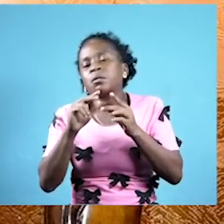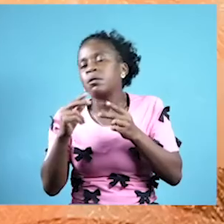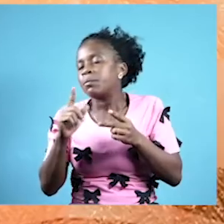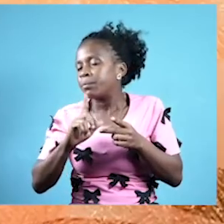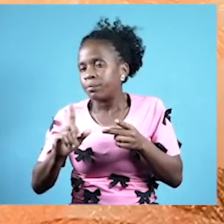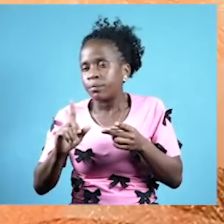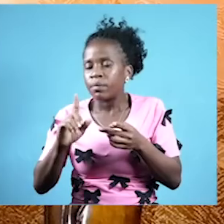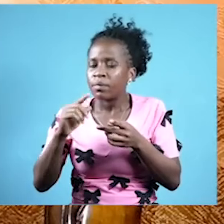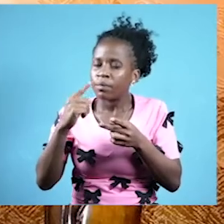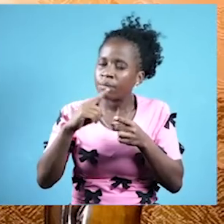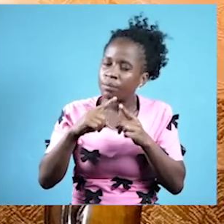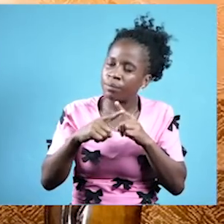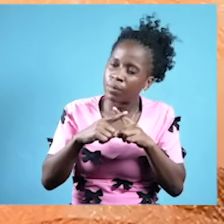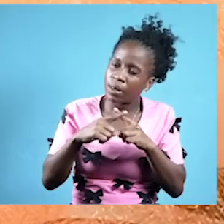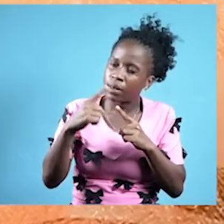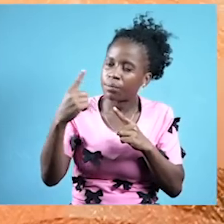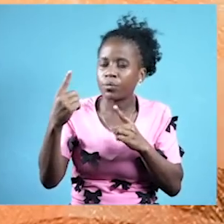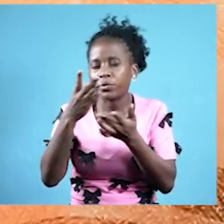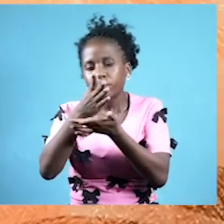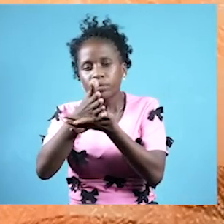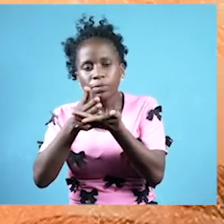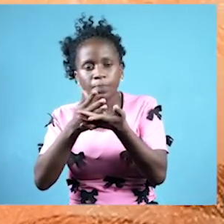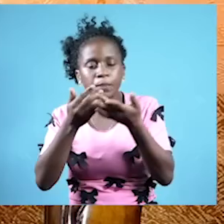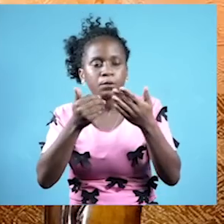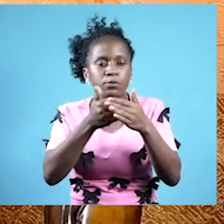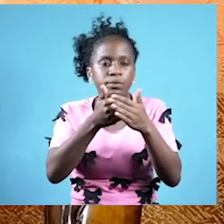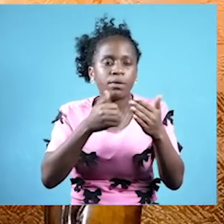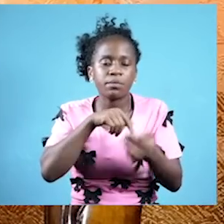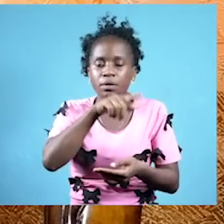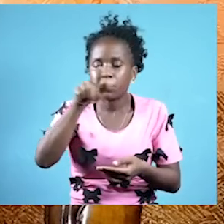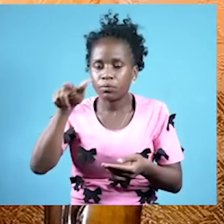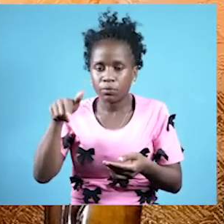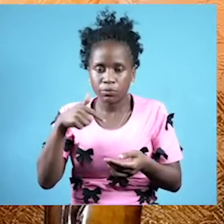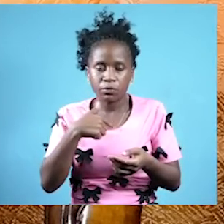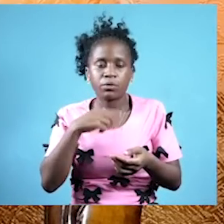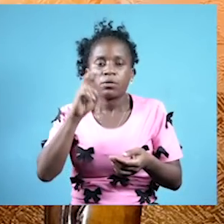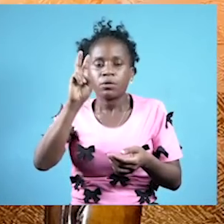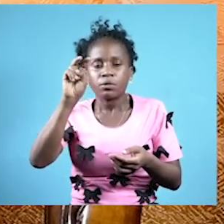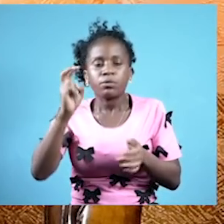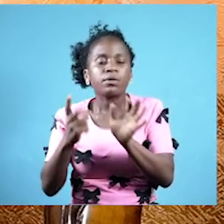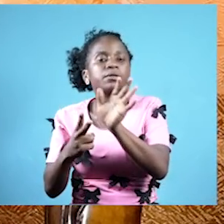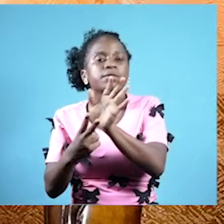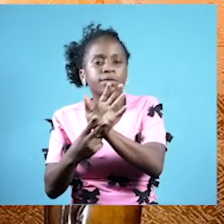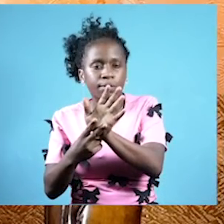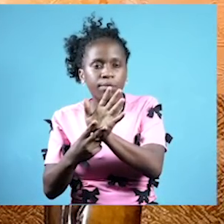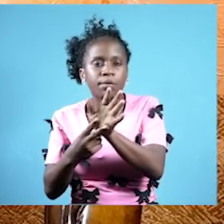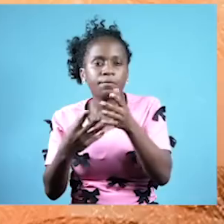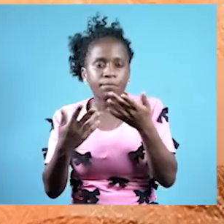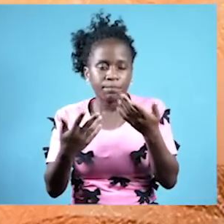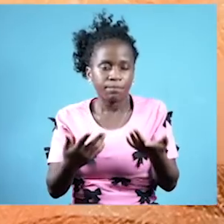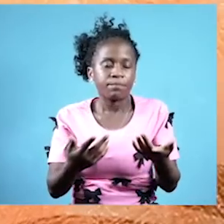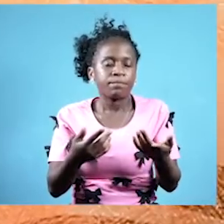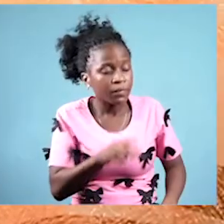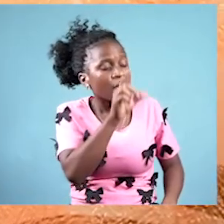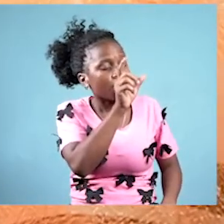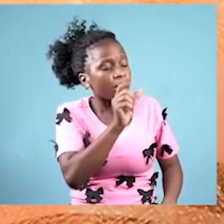nusu. Mara moja na nusu. Na nusu. Ya gharama mlikuwa. Yeah, kwa sababu ile ya kwetu ilikuwa ni kama dola 7 hivi. Sawa sawa. Yeah.